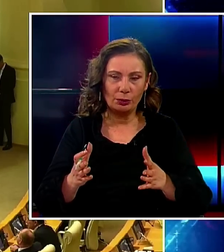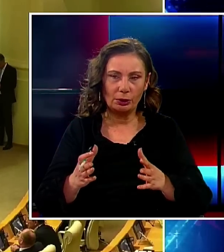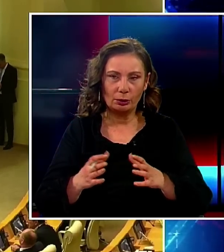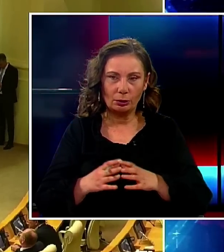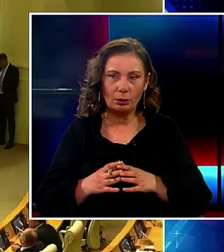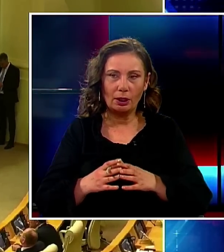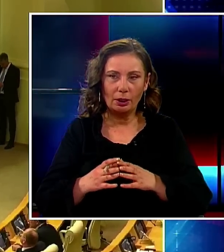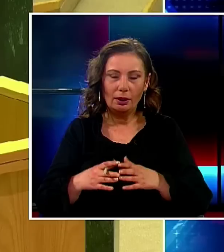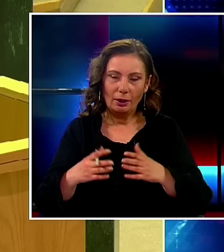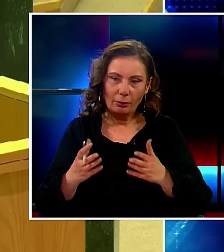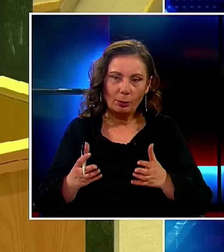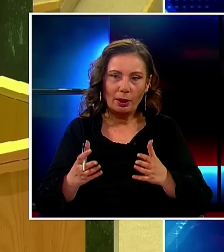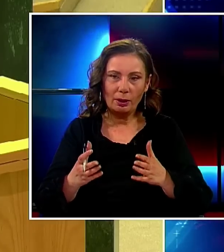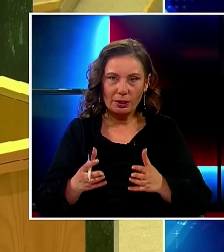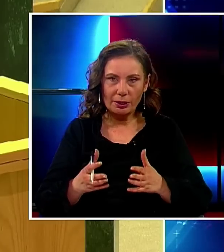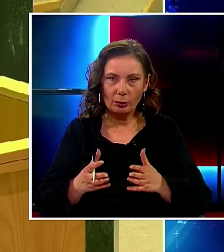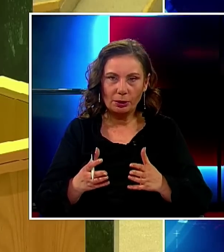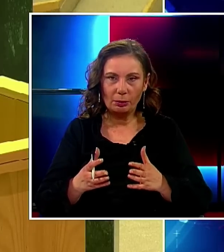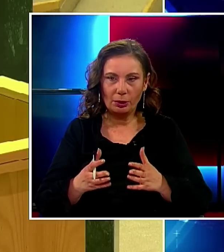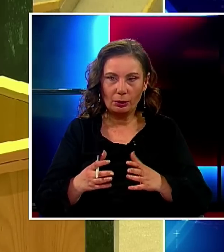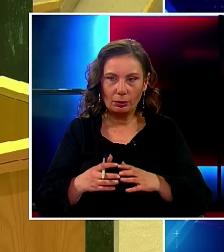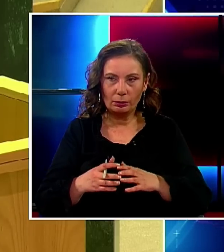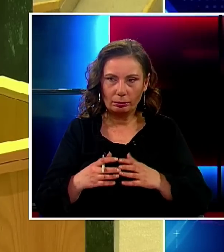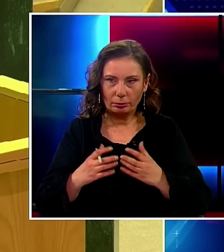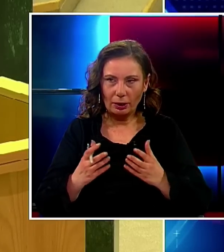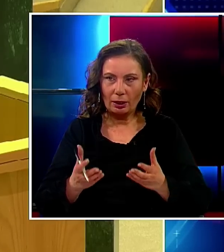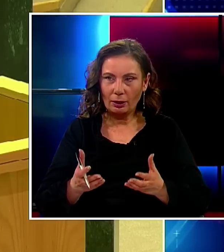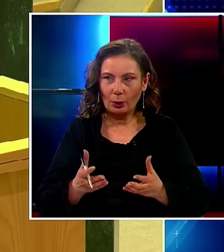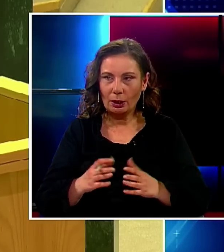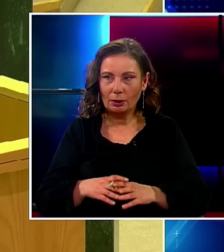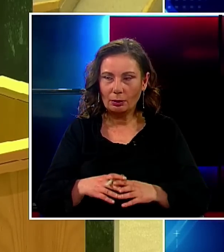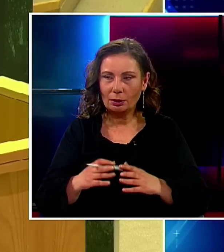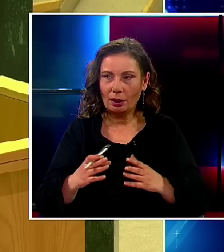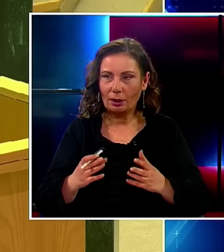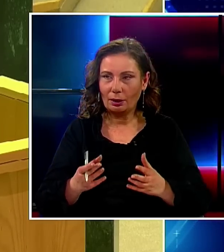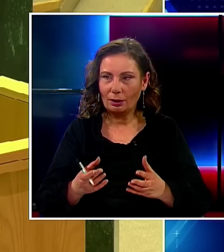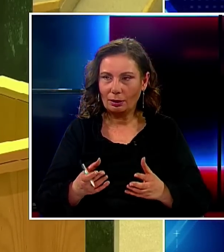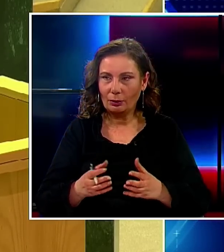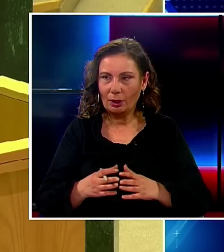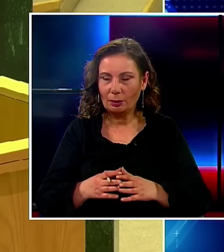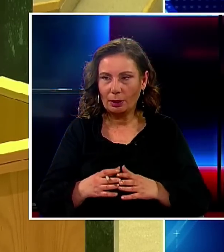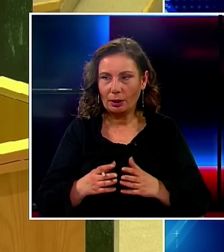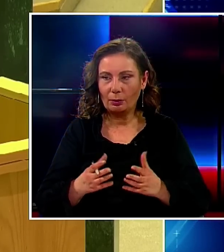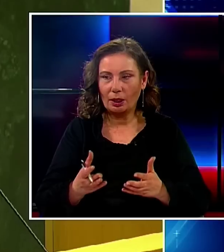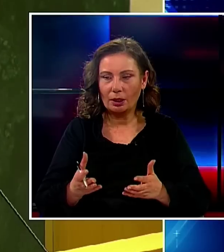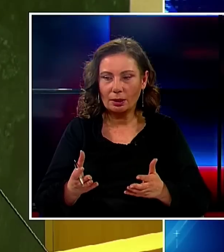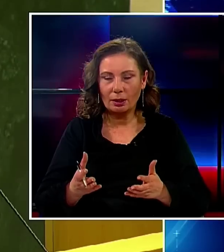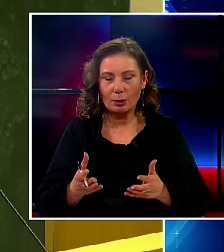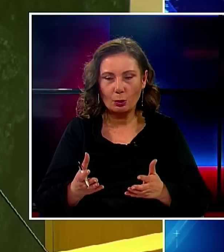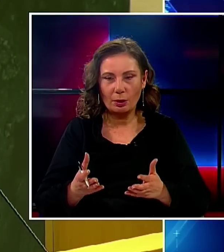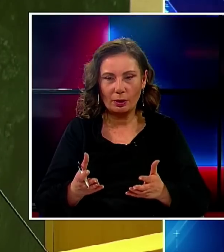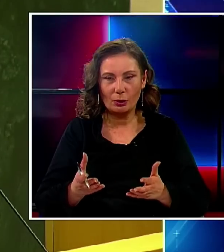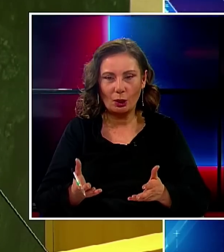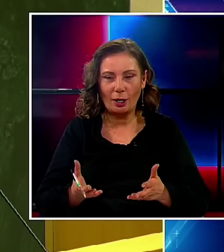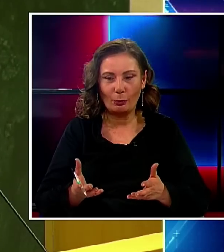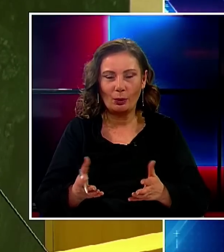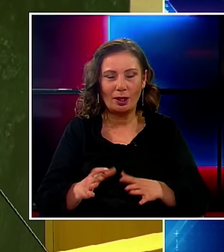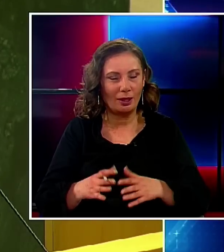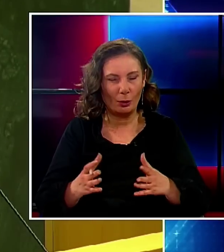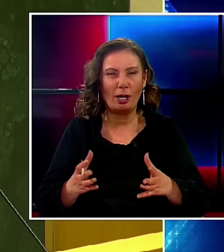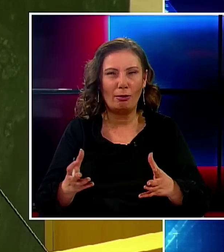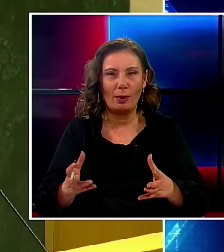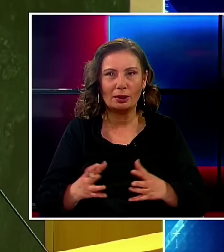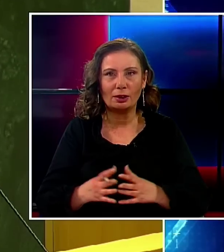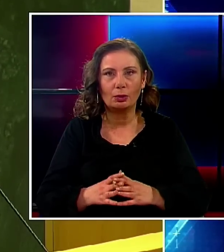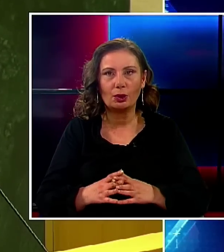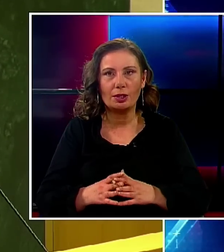რომ წარმოვიდგინოთ ხო აი ევროპარლამენტს ეუბნები რომ კარგი ქვეყანა ვართ კარგი ხალხი ვართ მაგრამ რაღაცა ხელისუფლება ცოტა არ